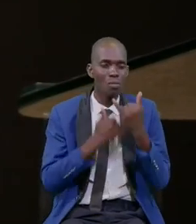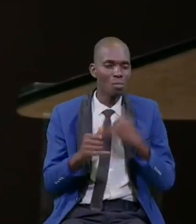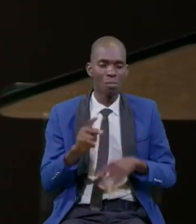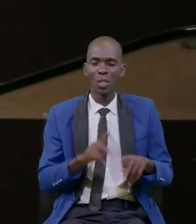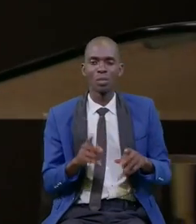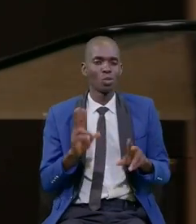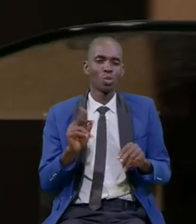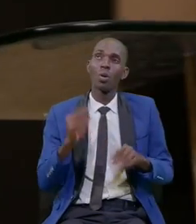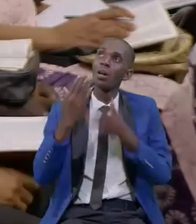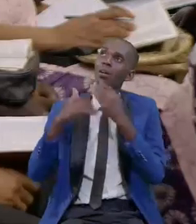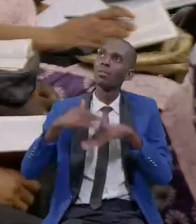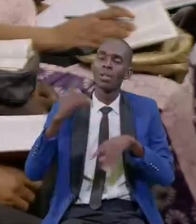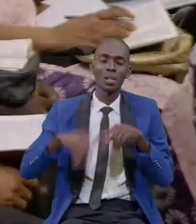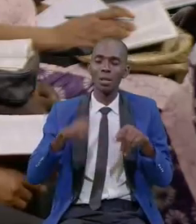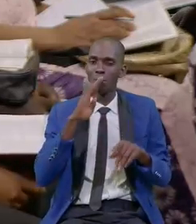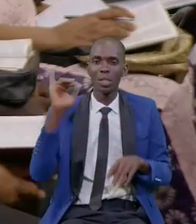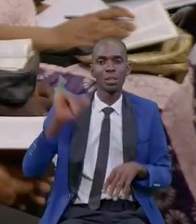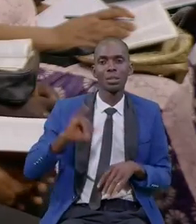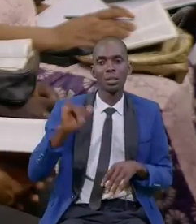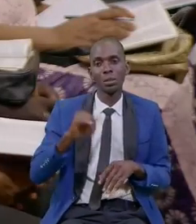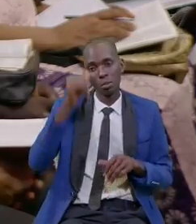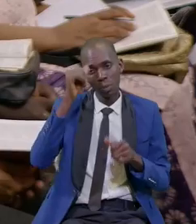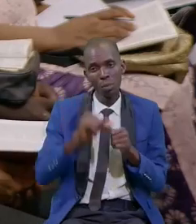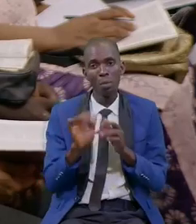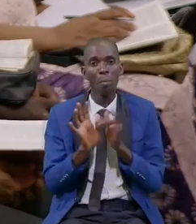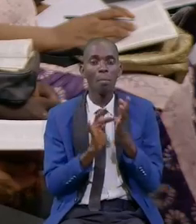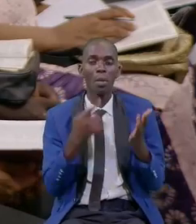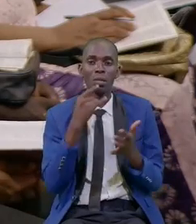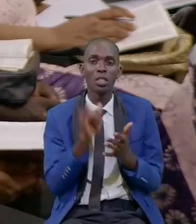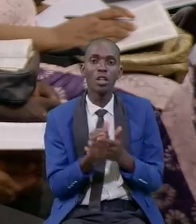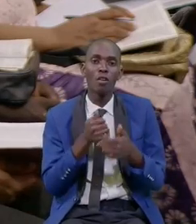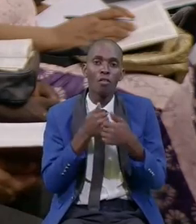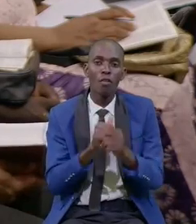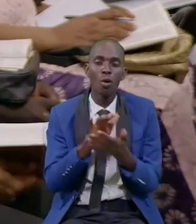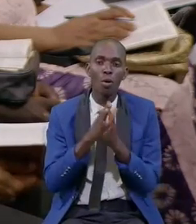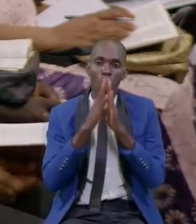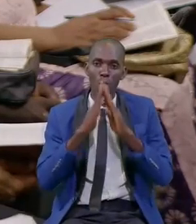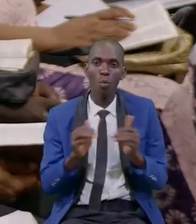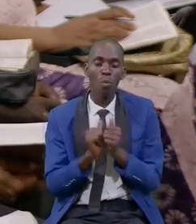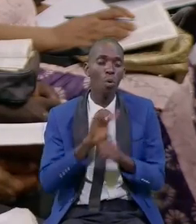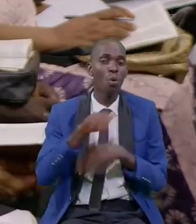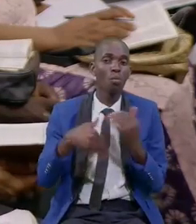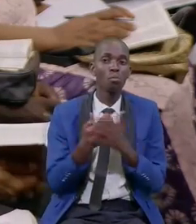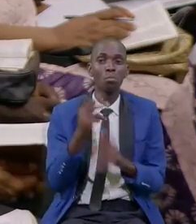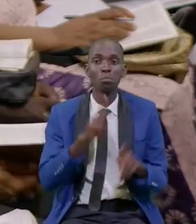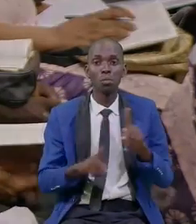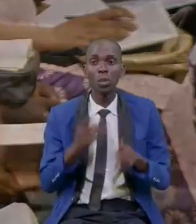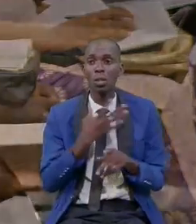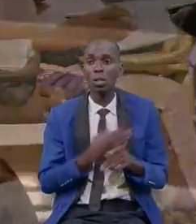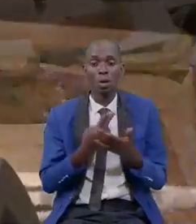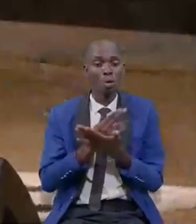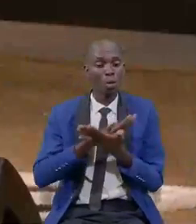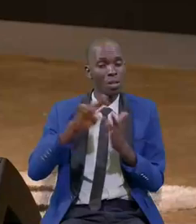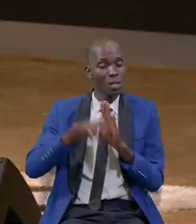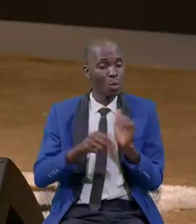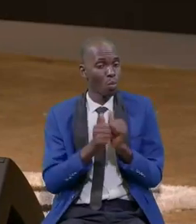injustes? Ça ne peut jamais être comme ça. Il a dit, recherchez la paix avec tous et la sanctification sans laquelle personne